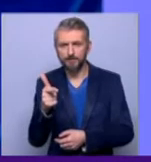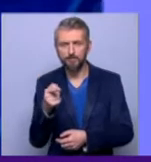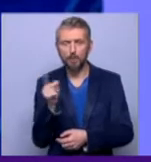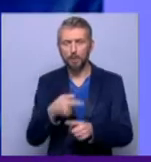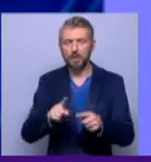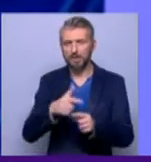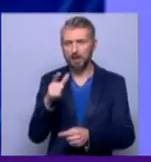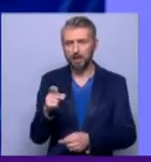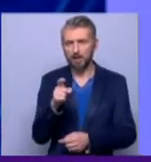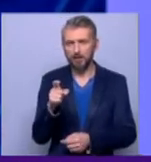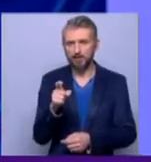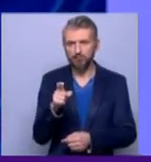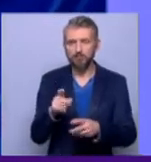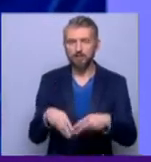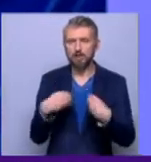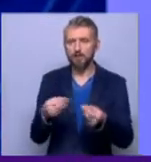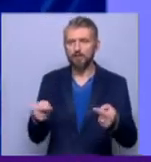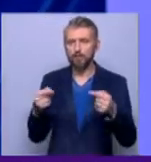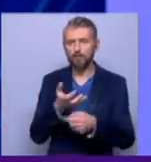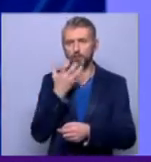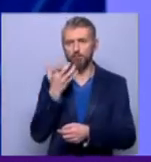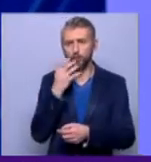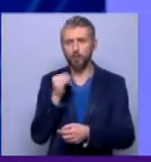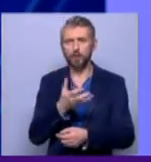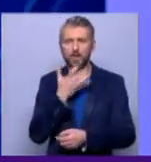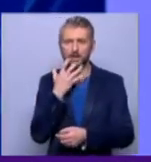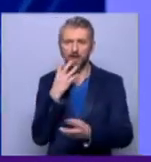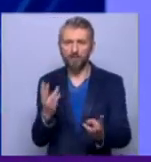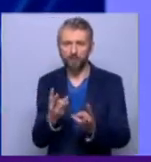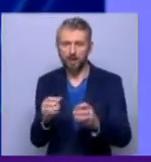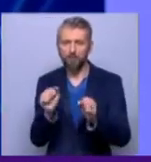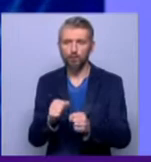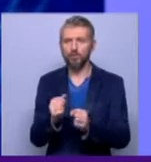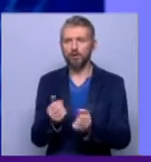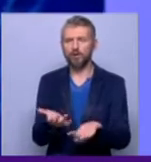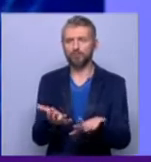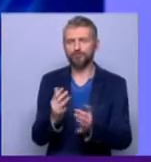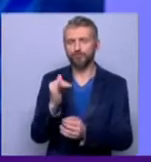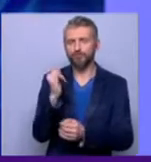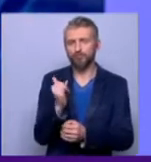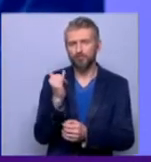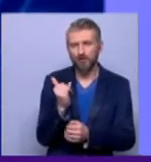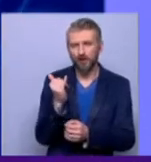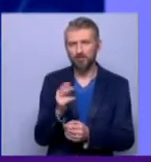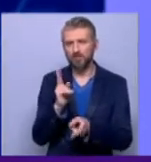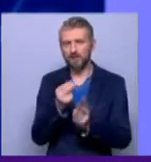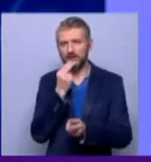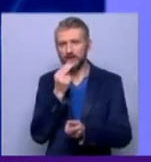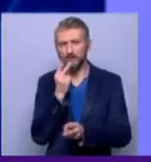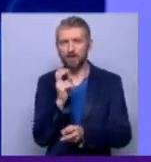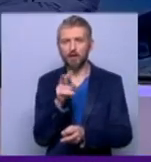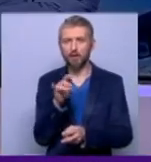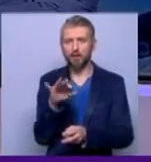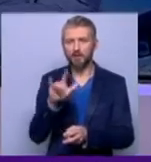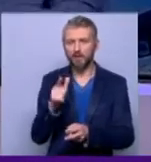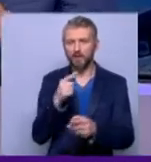газ дає відповідну теплоту і нагріває, можна робити чай, варити, їсти і так далі. Калорійність вимірюється в вузлах